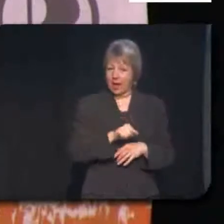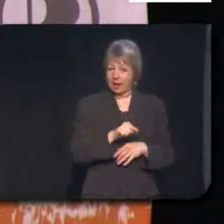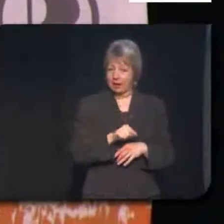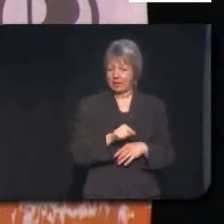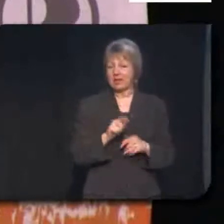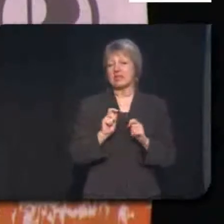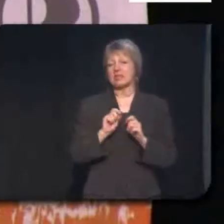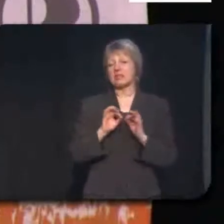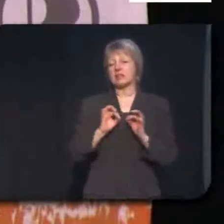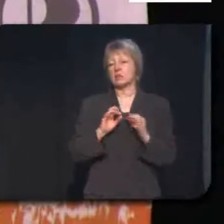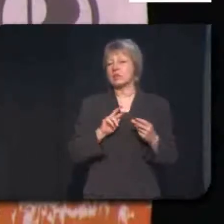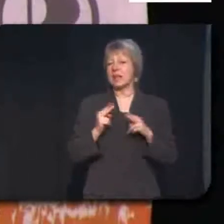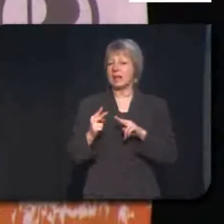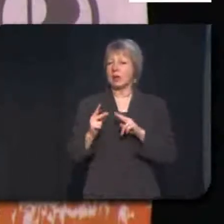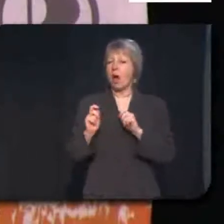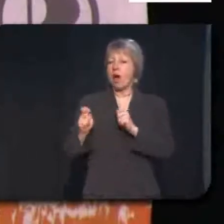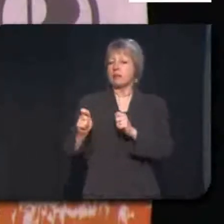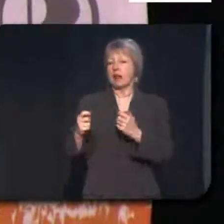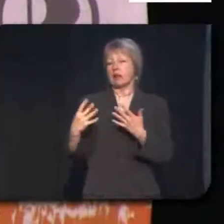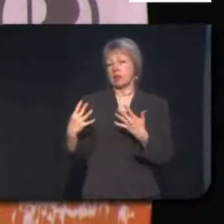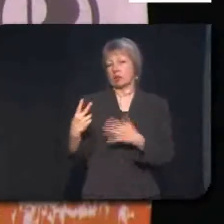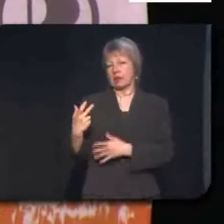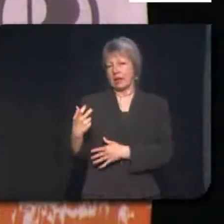gibt es Fragen